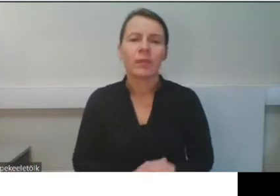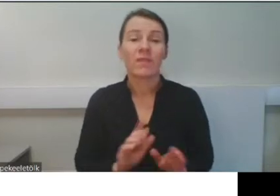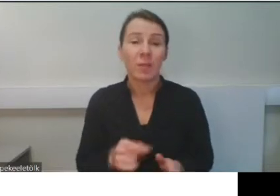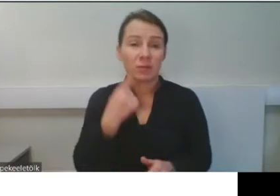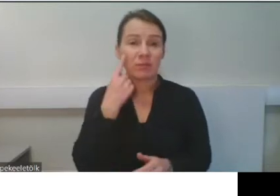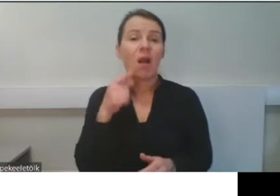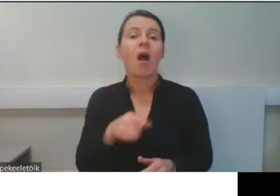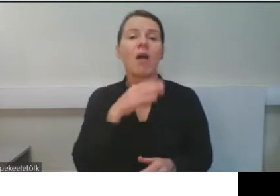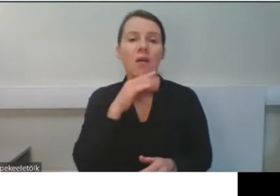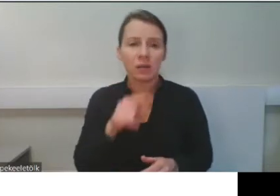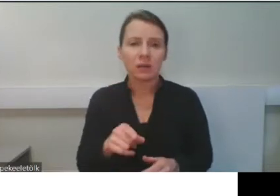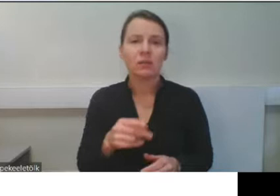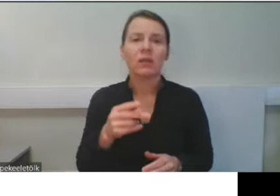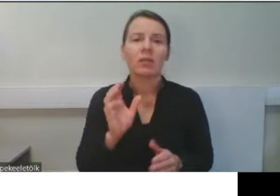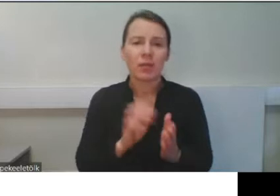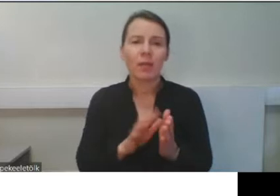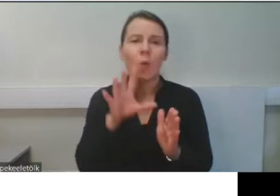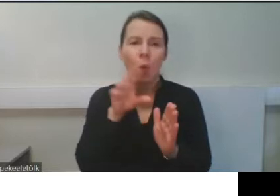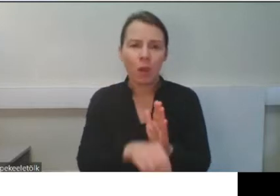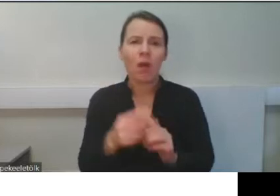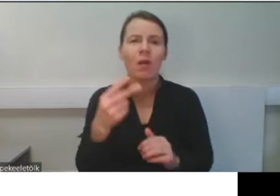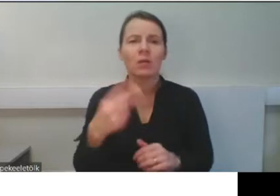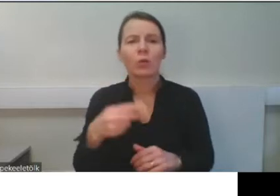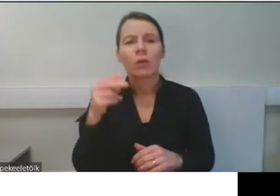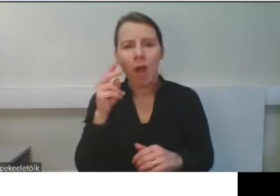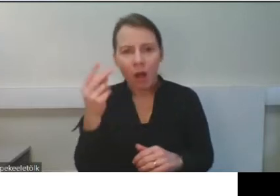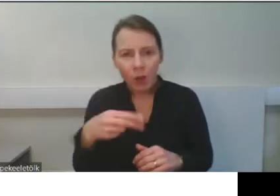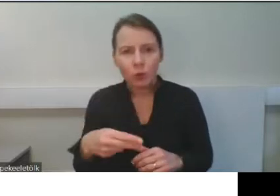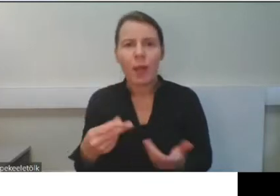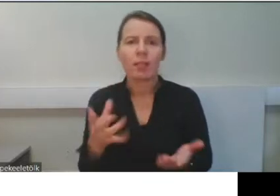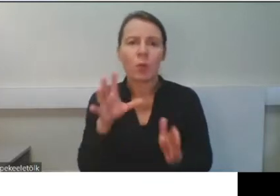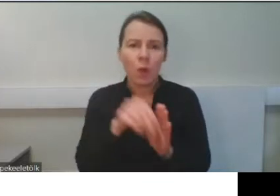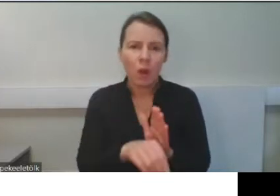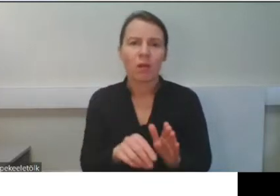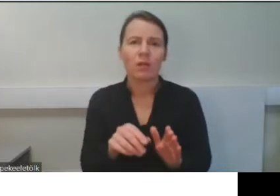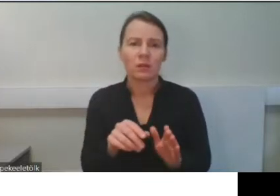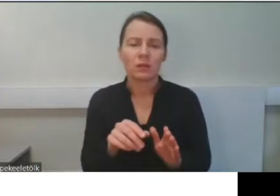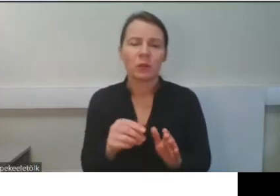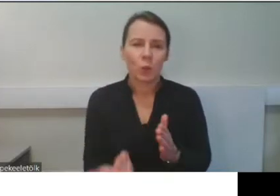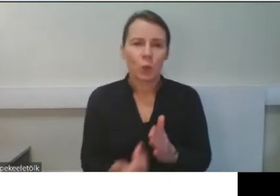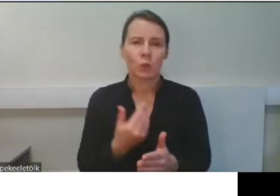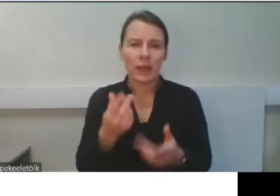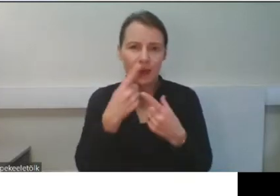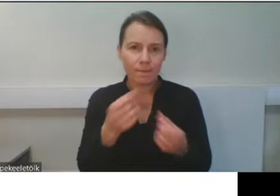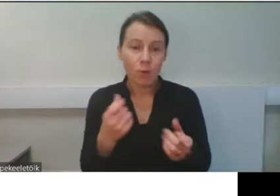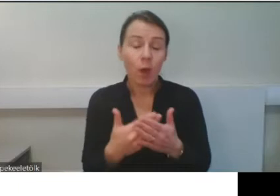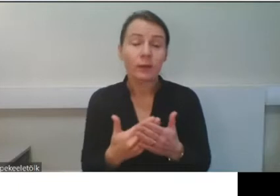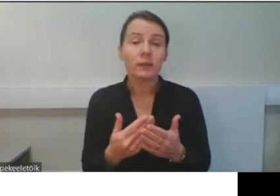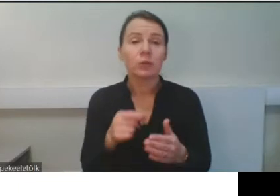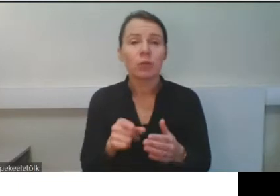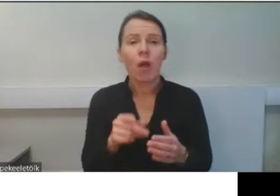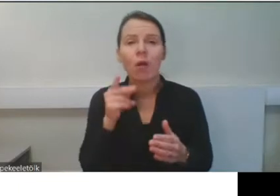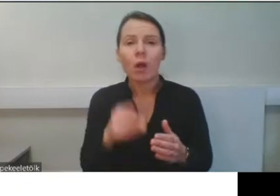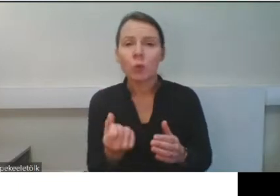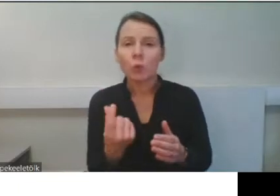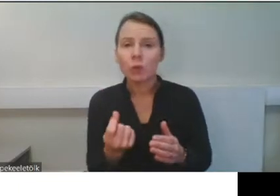seal , kus on , elatakse siis suhtelise vaesuse piirist allpool ja seda tegelikult kõikide gruppide puhul , mitte ainult